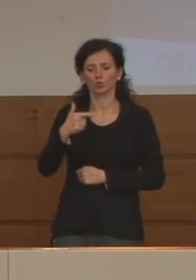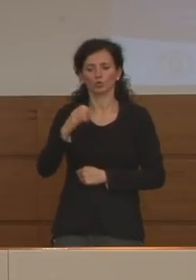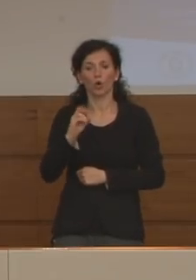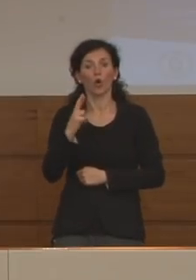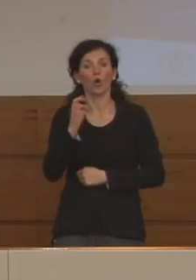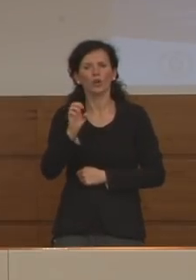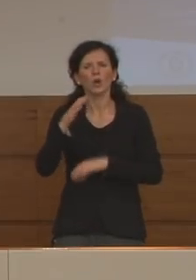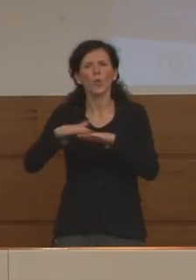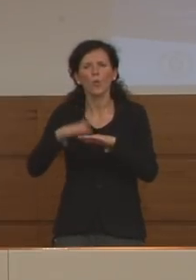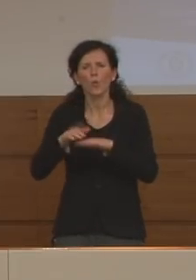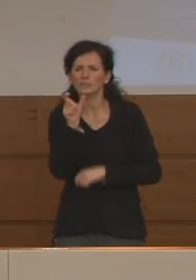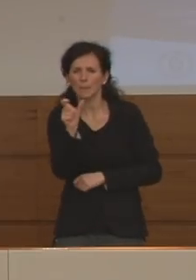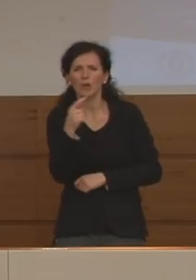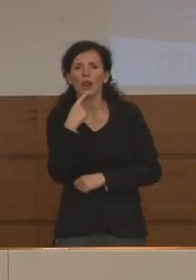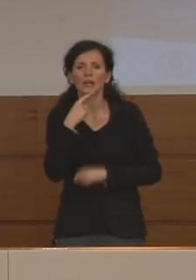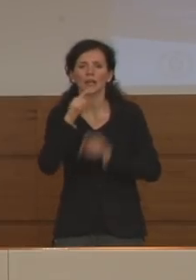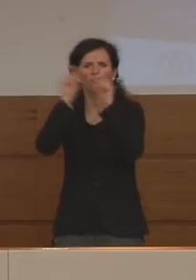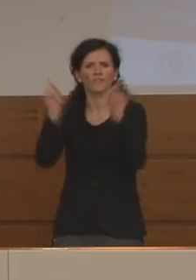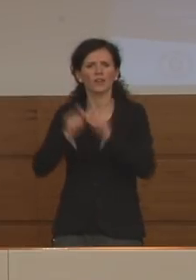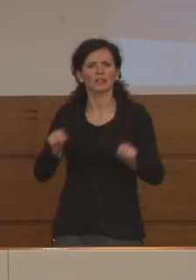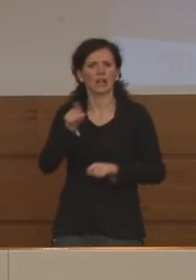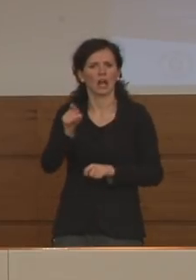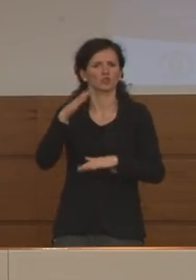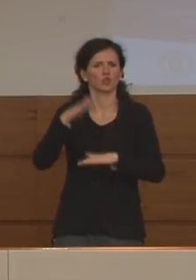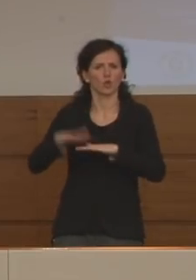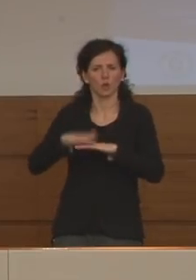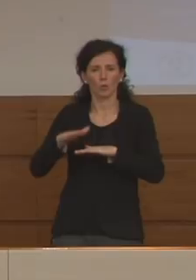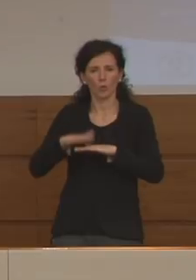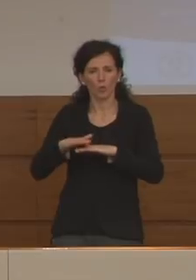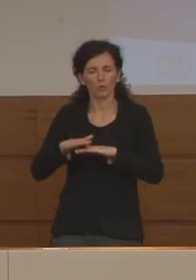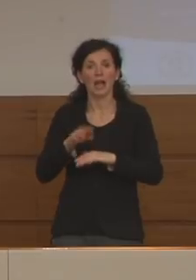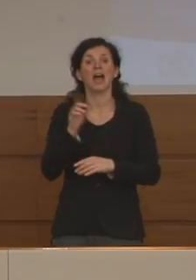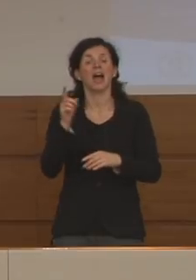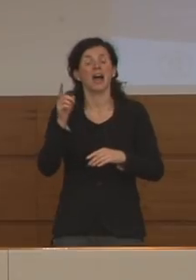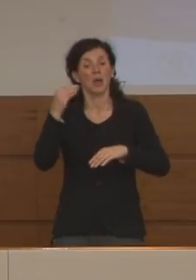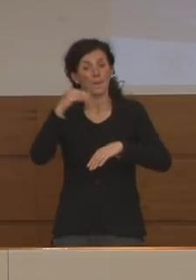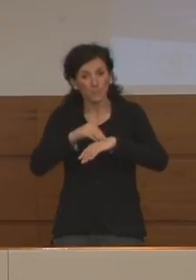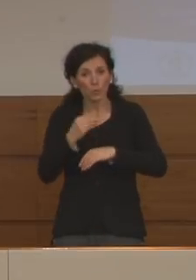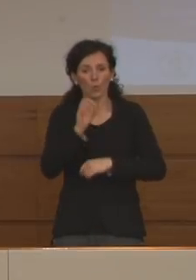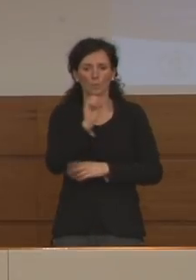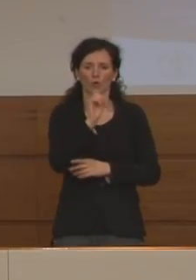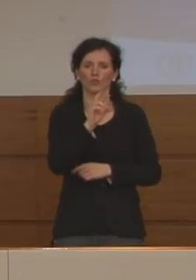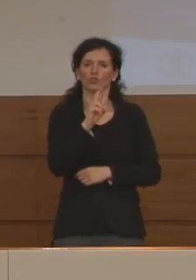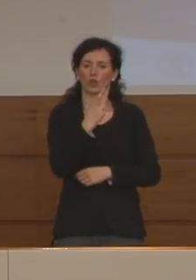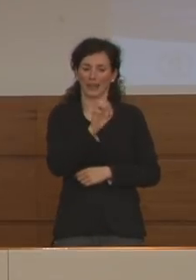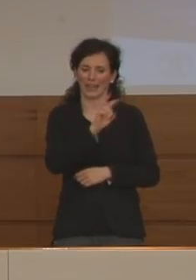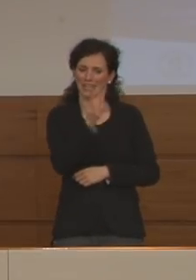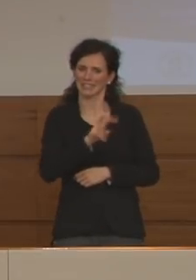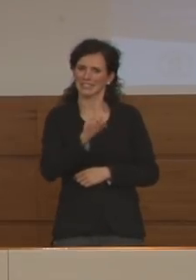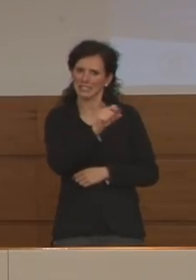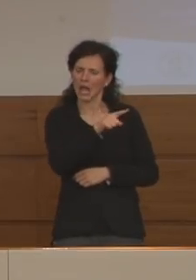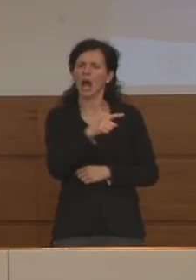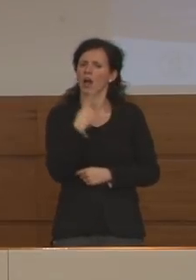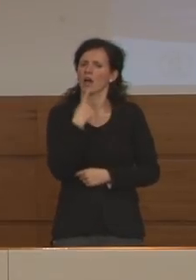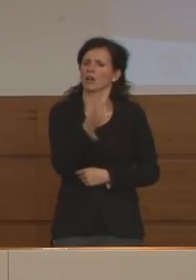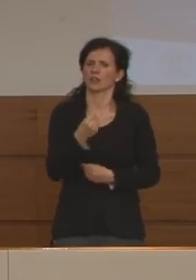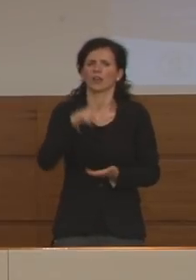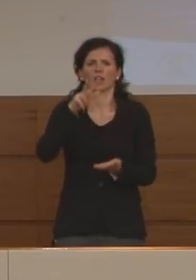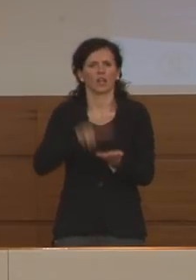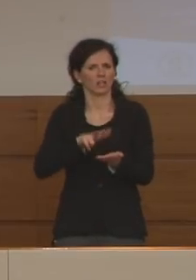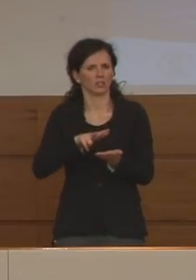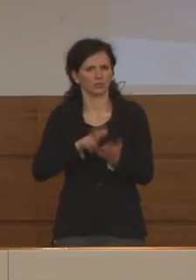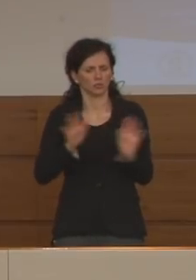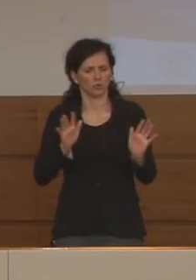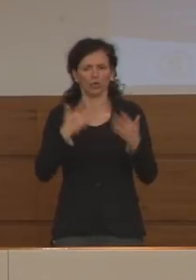tutto mi scusi se completo il professore rezza in pochi giorni fa ha ammesso in